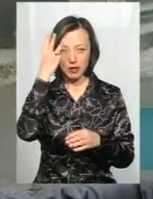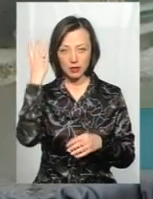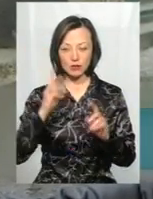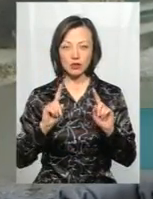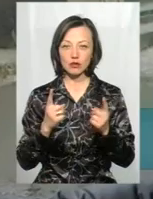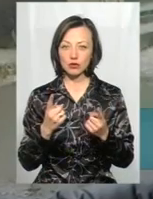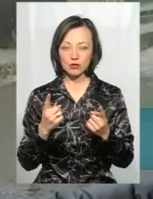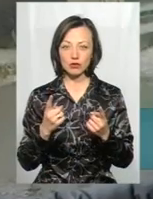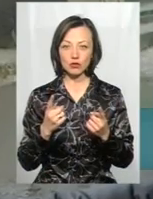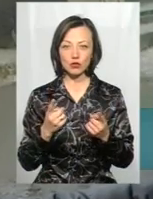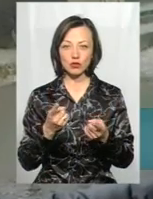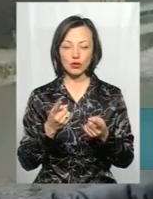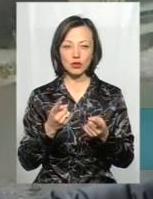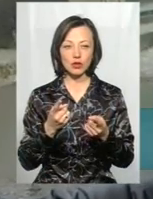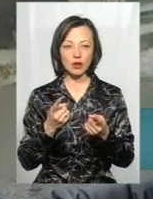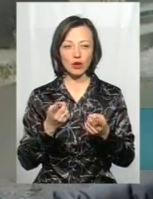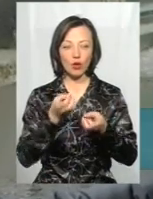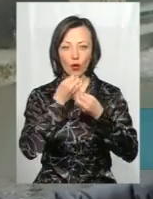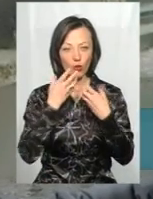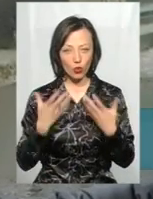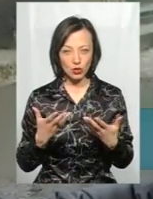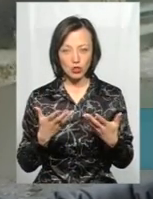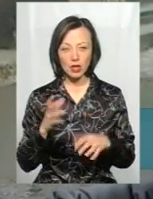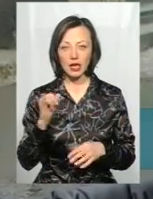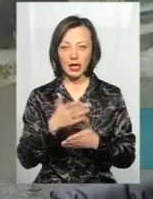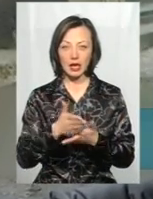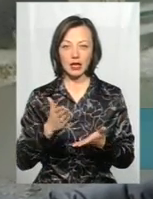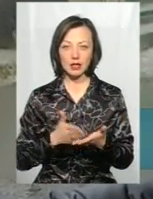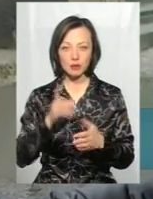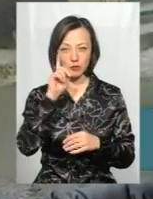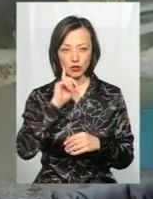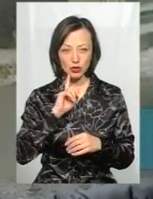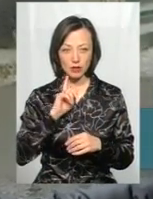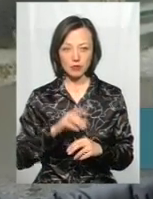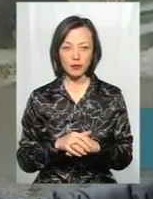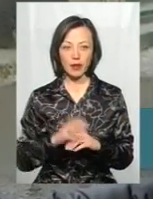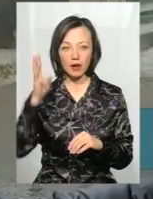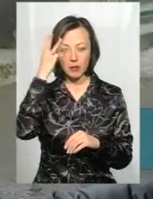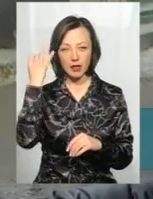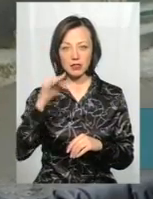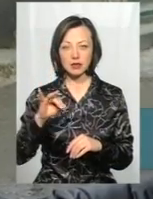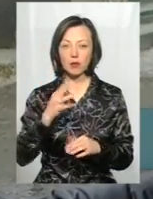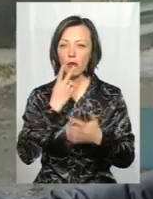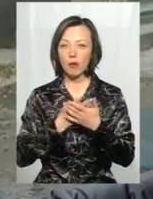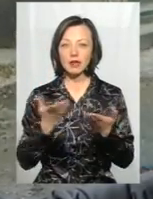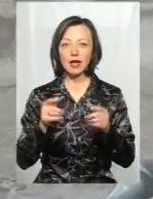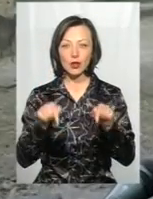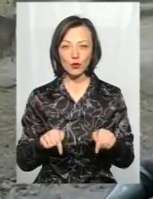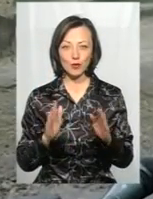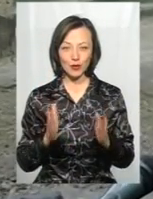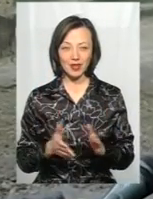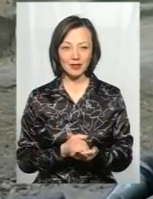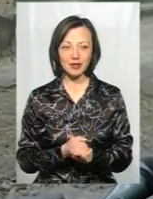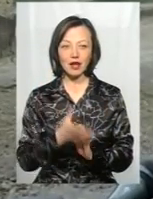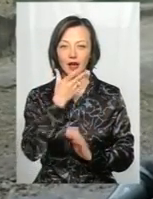речі, хлібопекарня дуже хороша і хліб смачний, хмельницький. Побачимо, який буде тут.